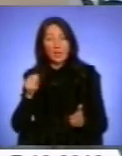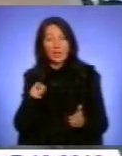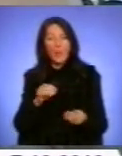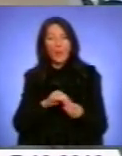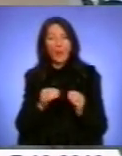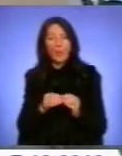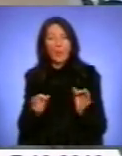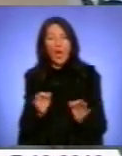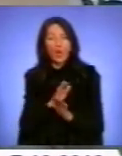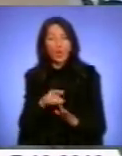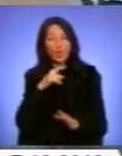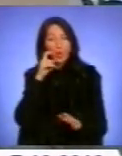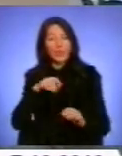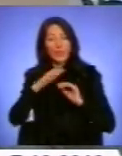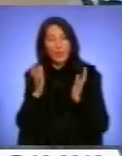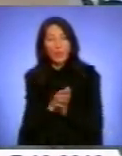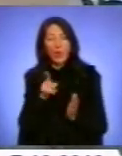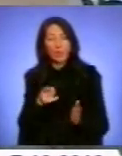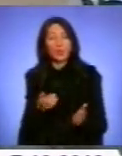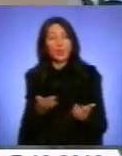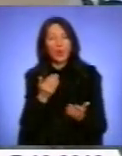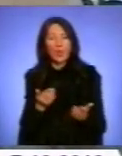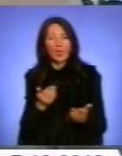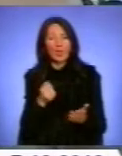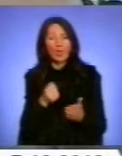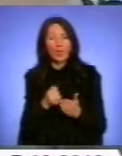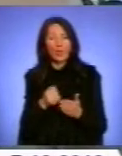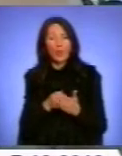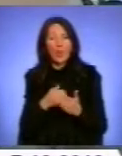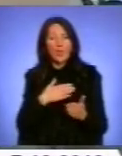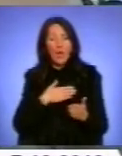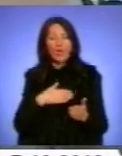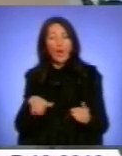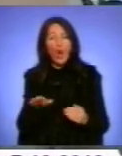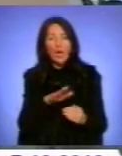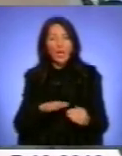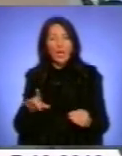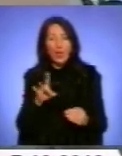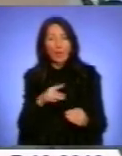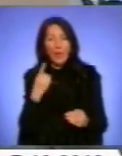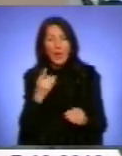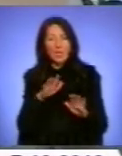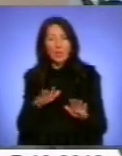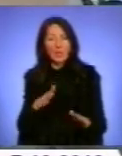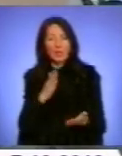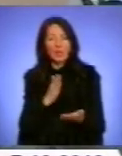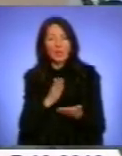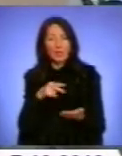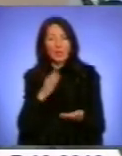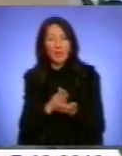екологічної України в цілому. А тут, якщо говорити до нашого регіону, то на перше місце зараз виходить